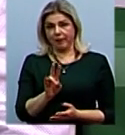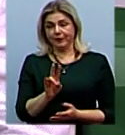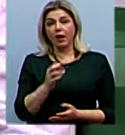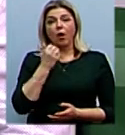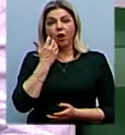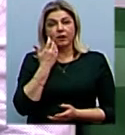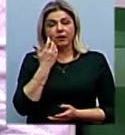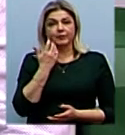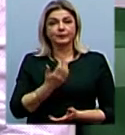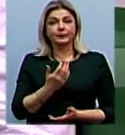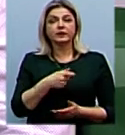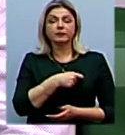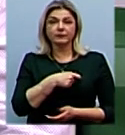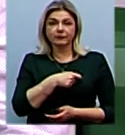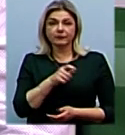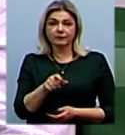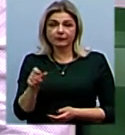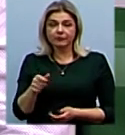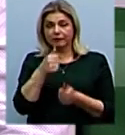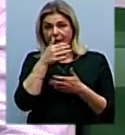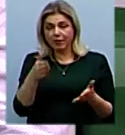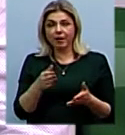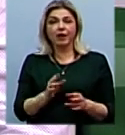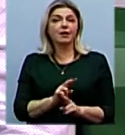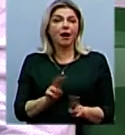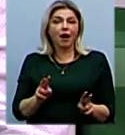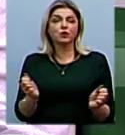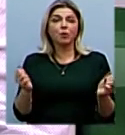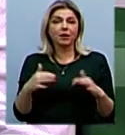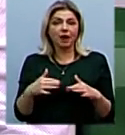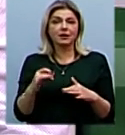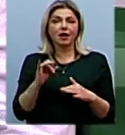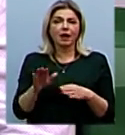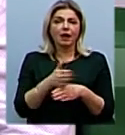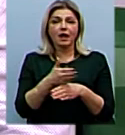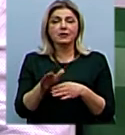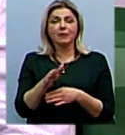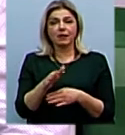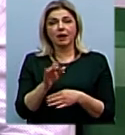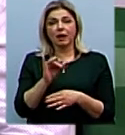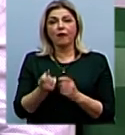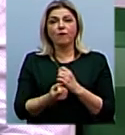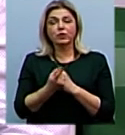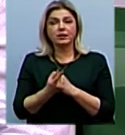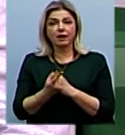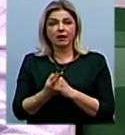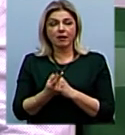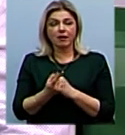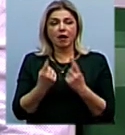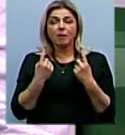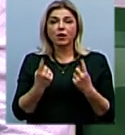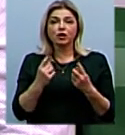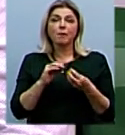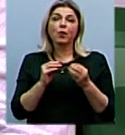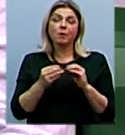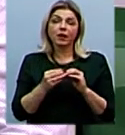когда... депутаты не могли никак собраться, перераспределить. Возникли большие